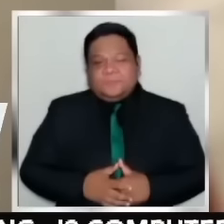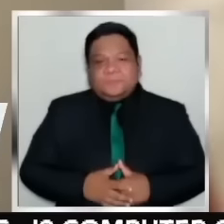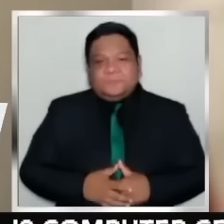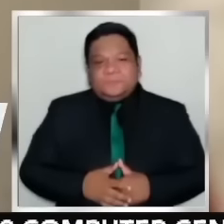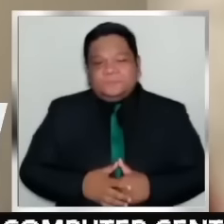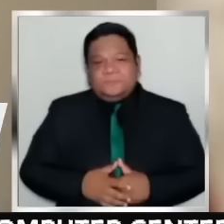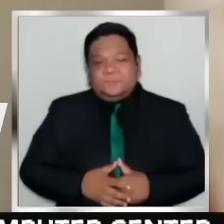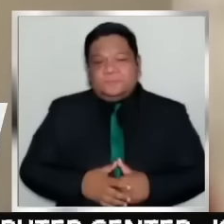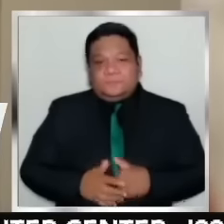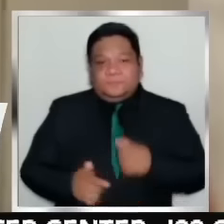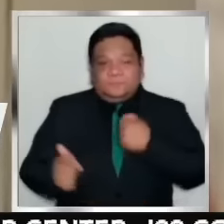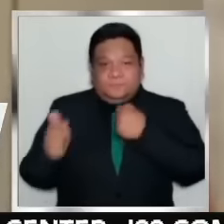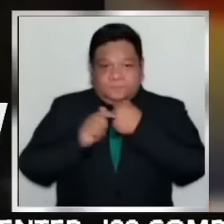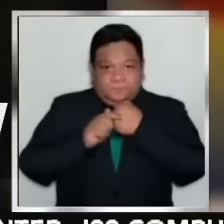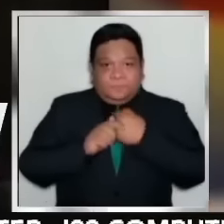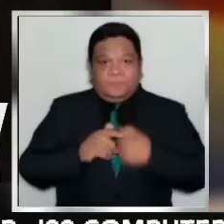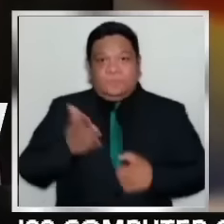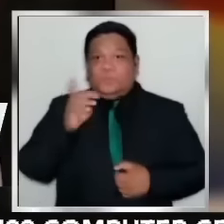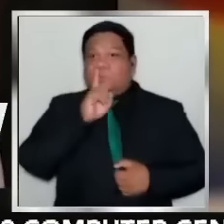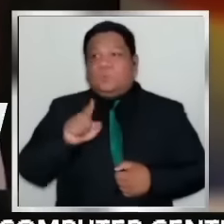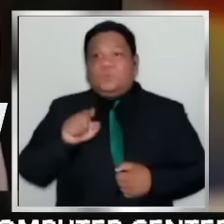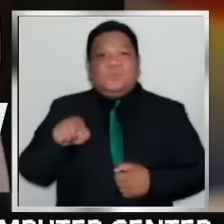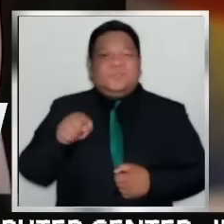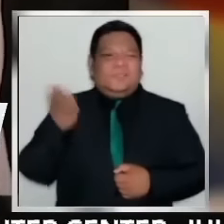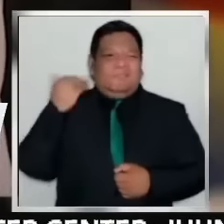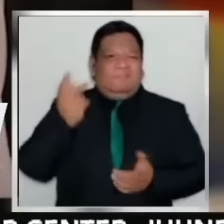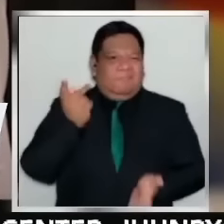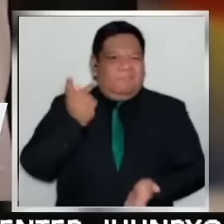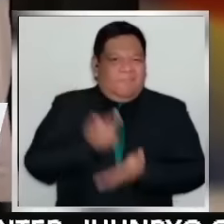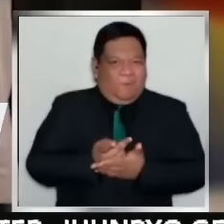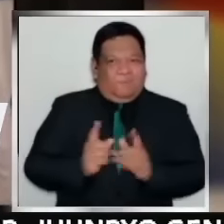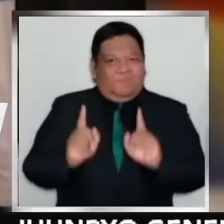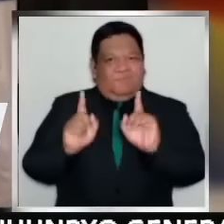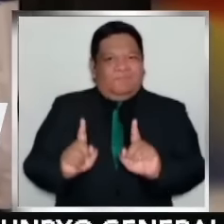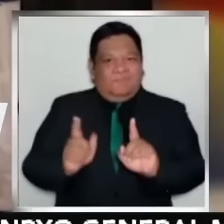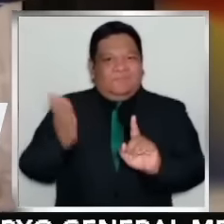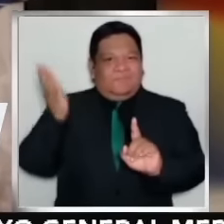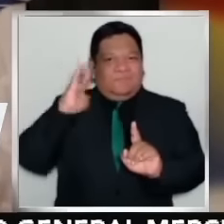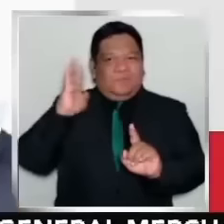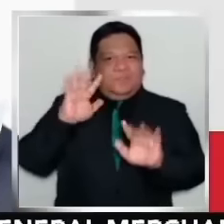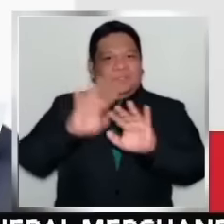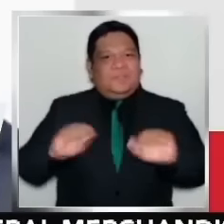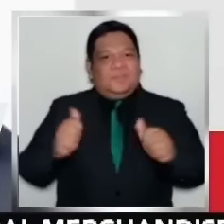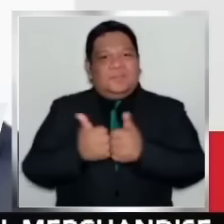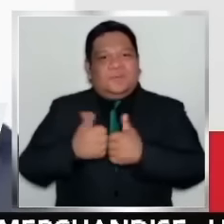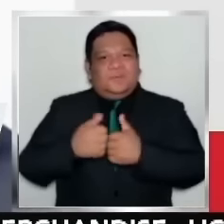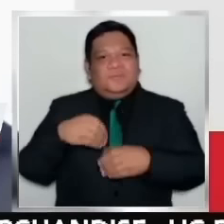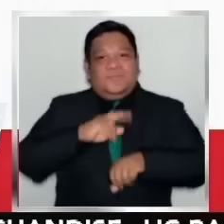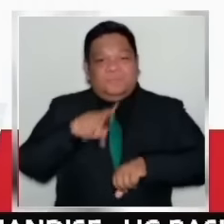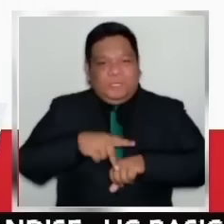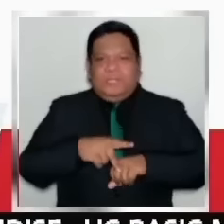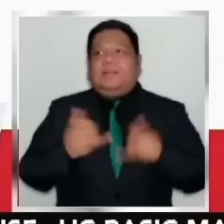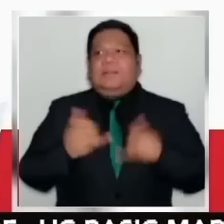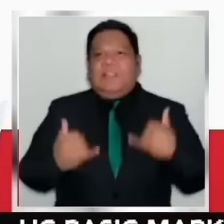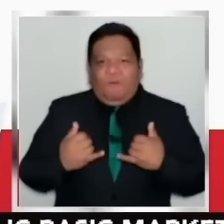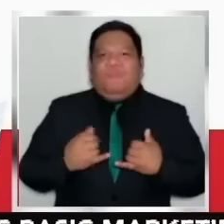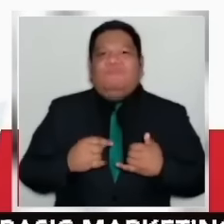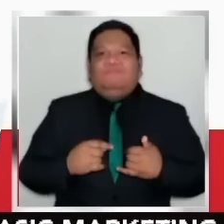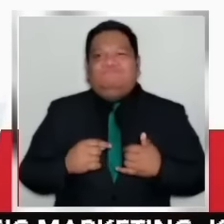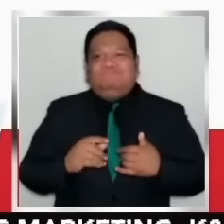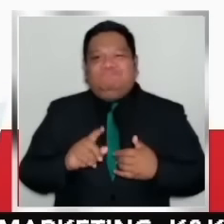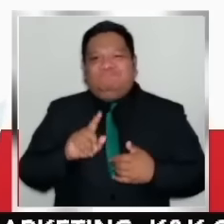sa pagkatalo ni Kyla sa Cambodian sa pagharap nila sa 2019 SEA Games na ginanap sa Pilipinas. Anong pakiramdam na napaghigantian